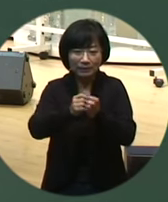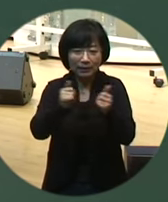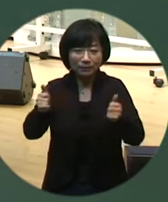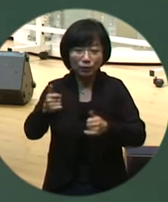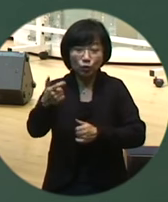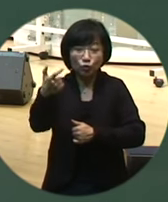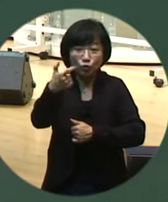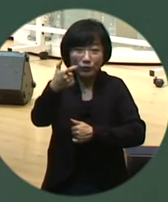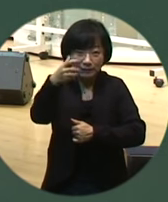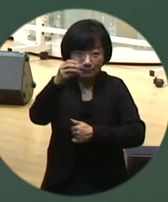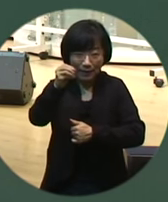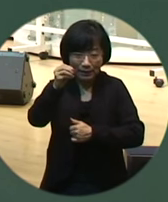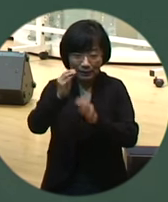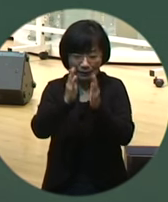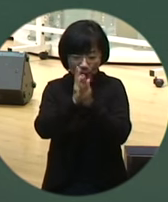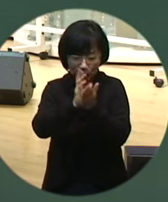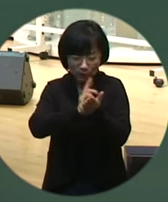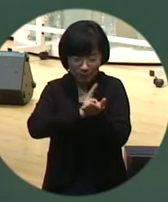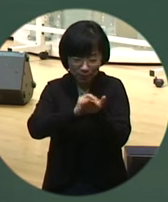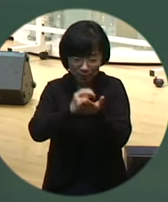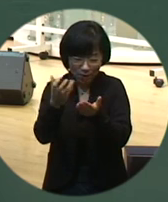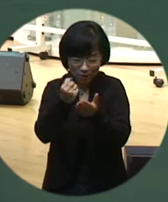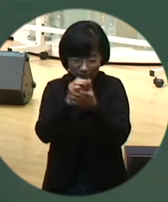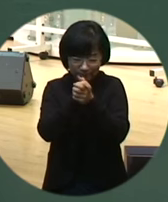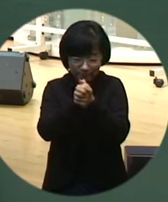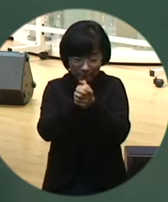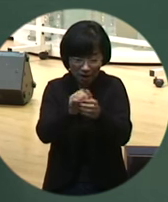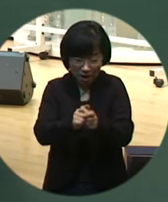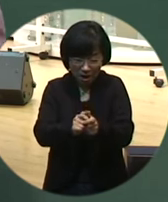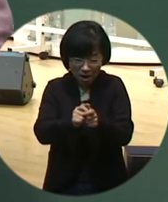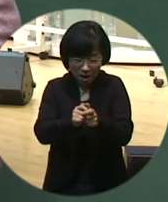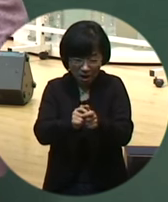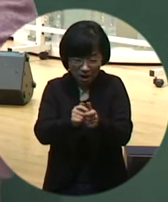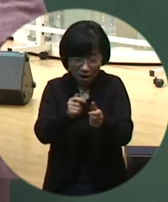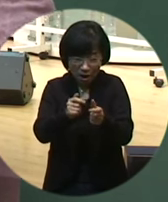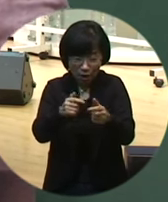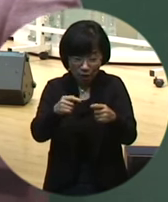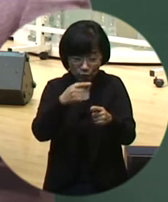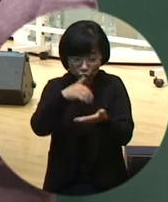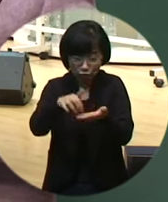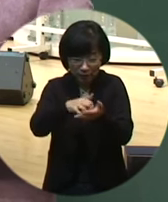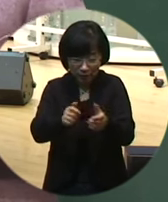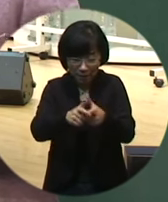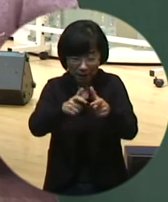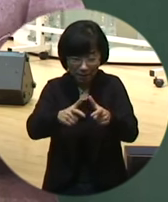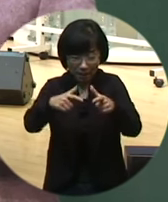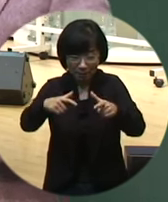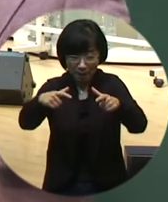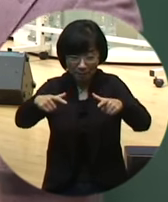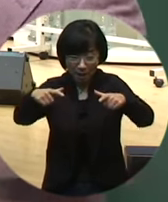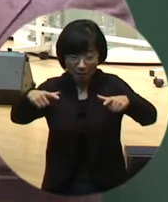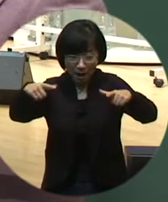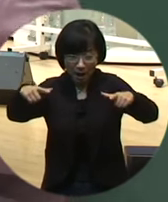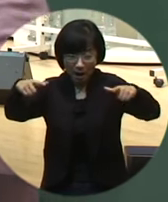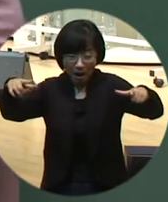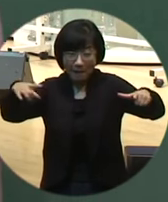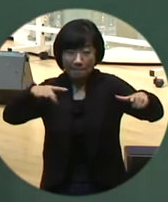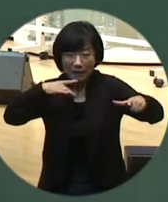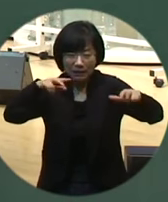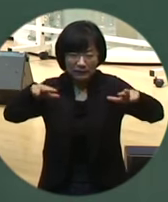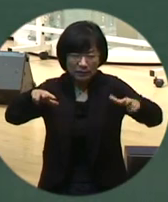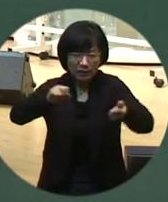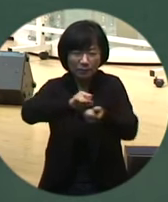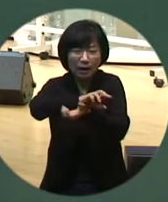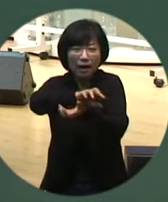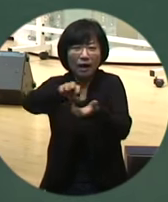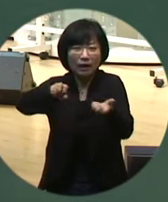they're exerting such a bad influence, they're influencing so many people. 왜 교회가 부흥이 된 것이 아니라 성장이 일어나니까. Why? Because it wasn't church revival that took place; it was actually church growth. 근데 내